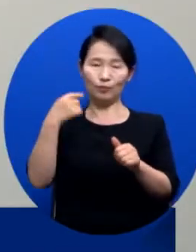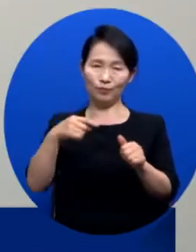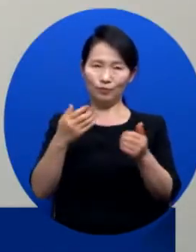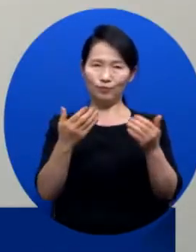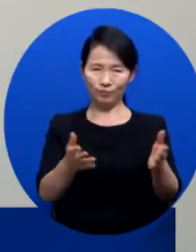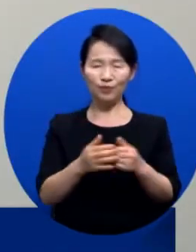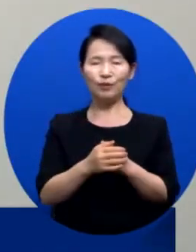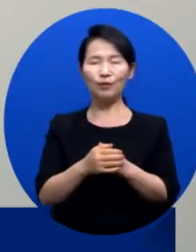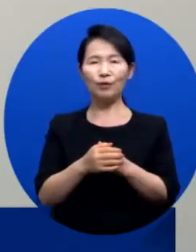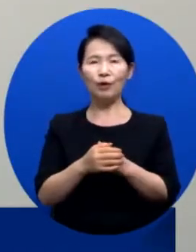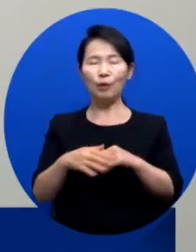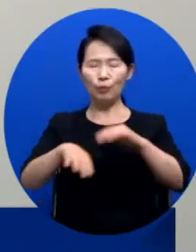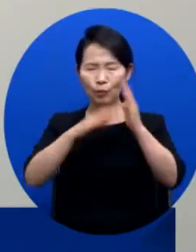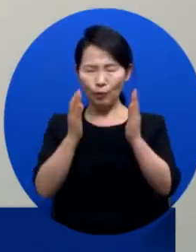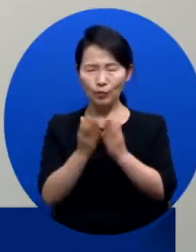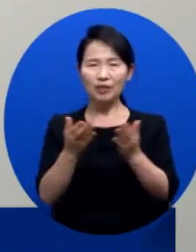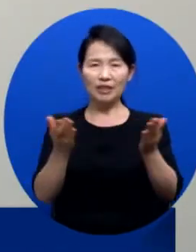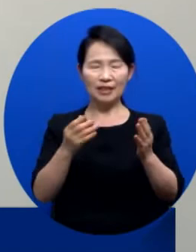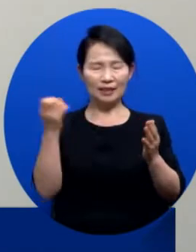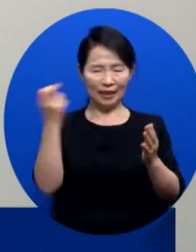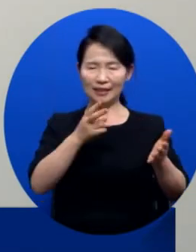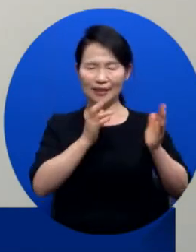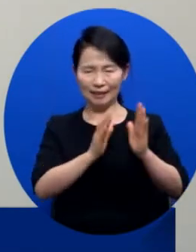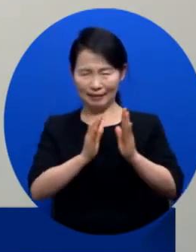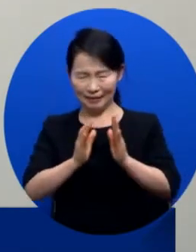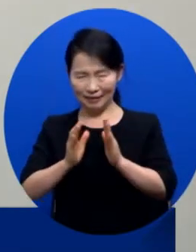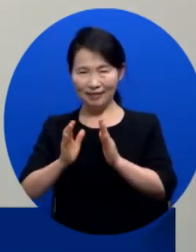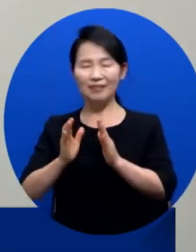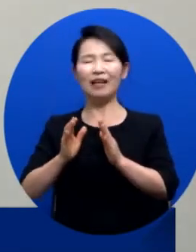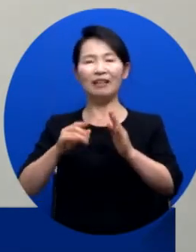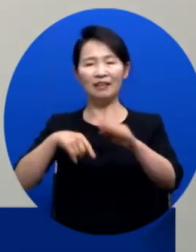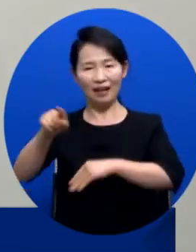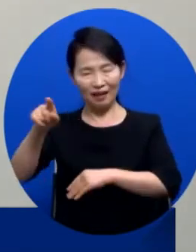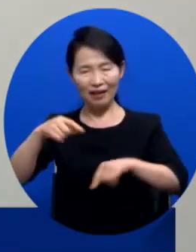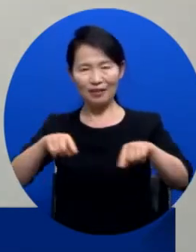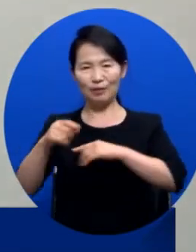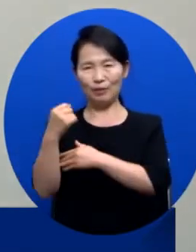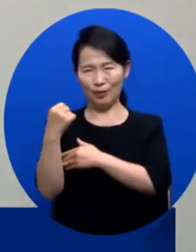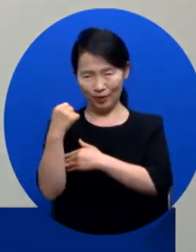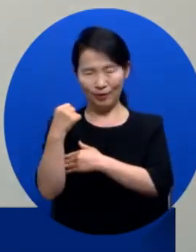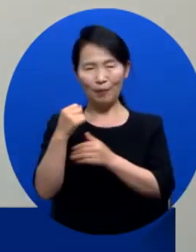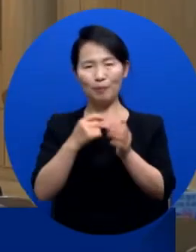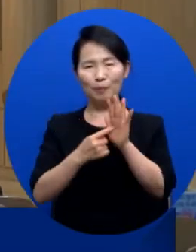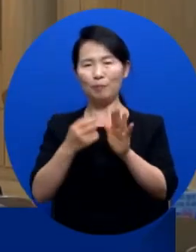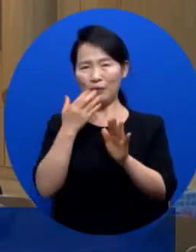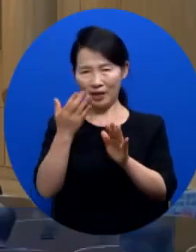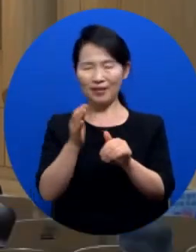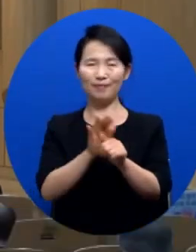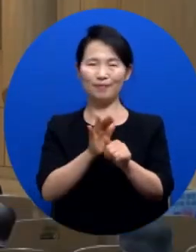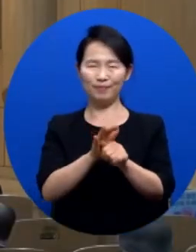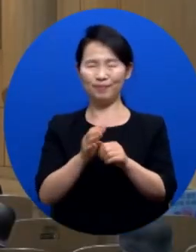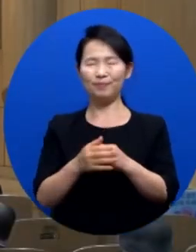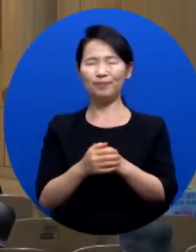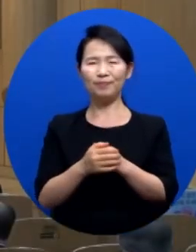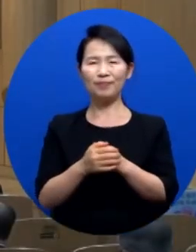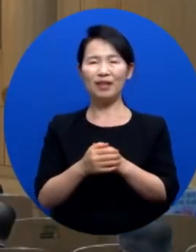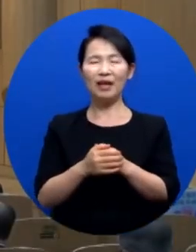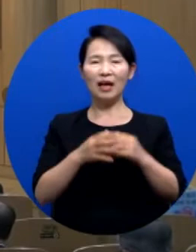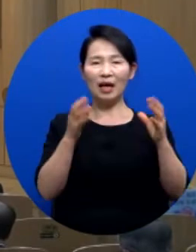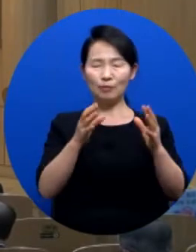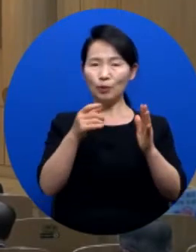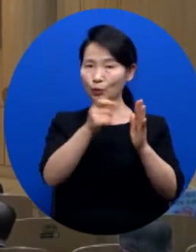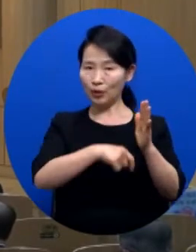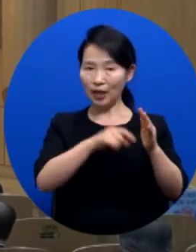걸 재정립해서 리더십 나가서 리더십으로 하자. 이제 그런 차원이에요. 예장합동 교단